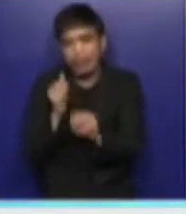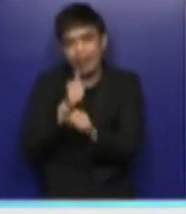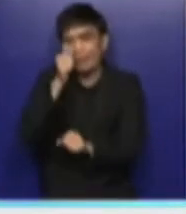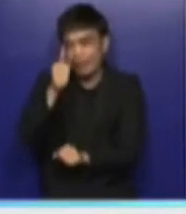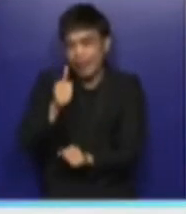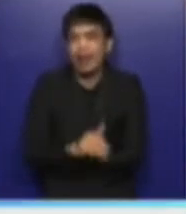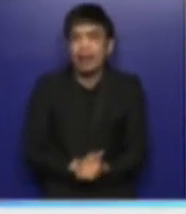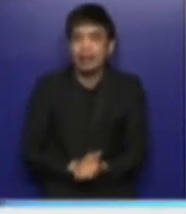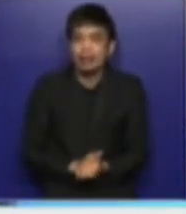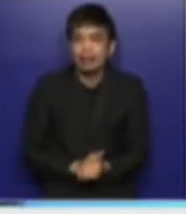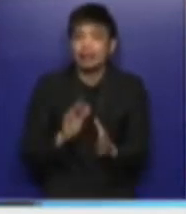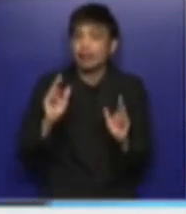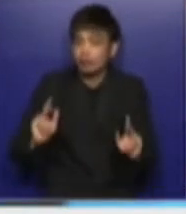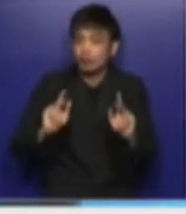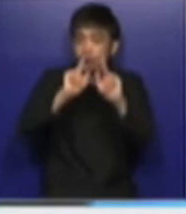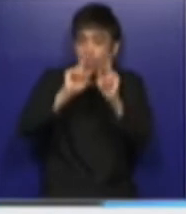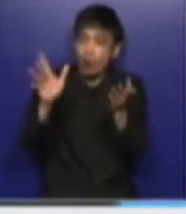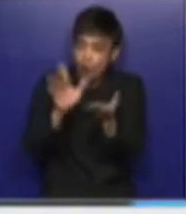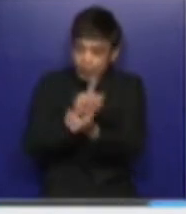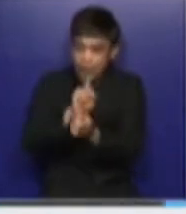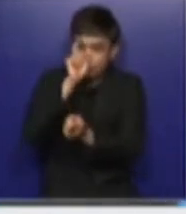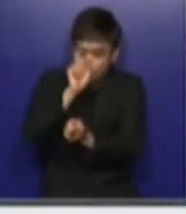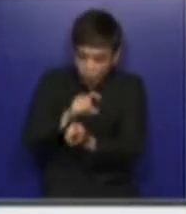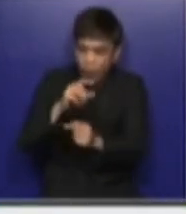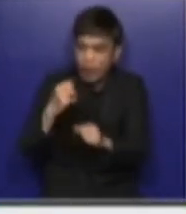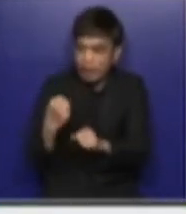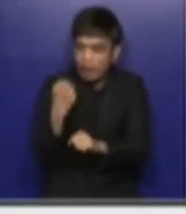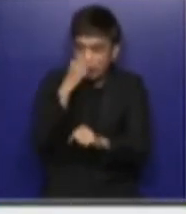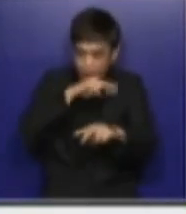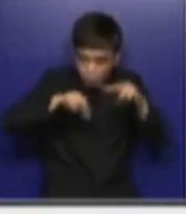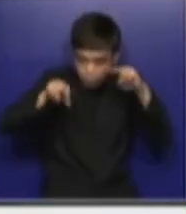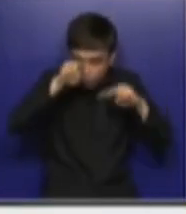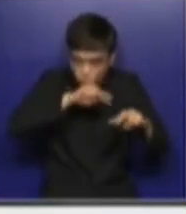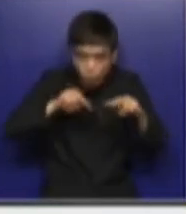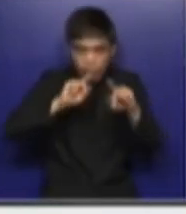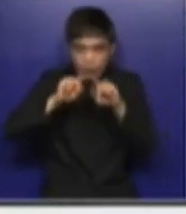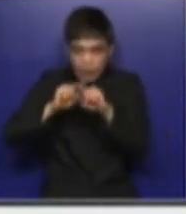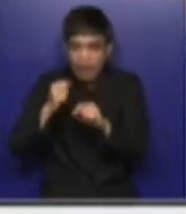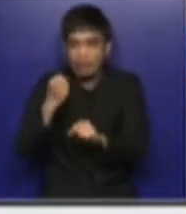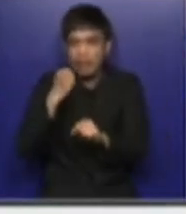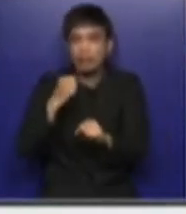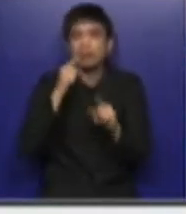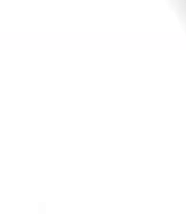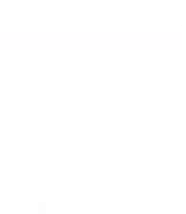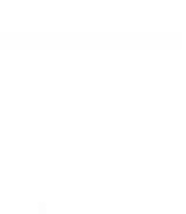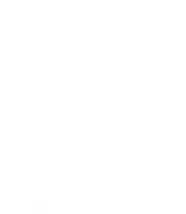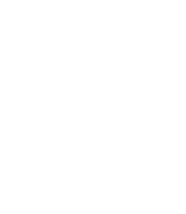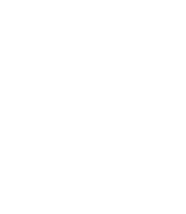รัพยากรทางวัฒนธรรมนะคะให้เกิดประสิทธิภาพสูงสุดเพื่อฟื้นฟูเศรษฐกิจหลังโควิดค่ะขอบคุณค่ะ